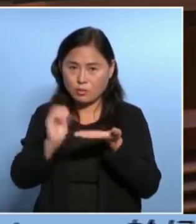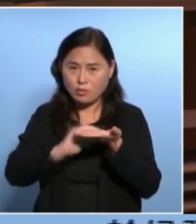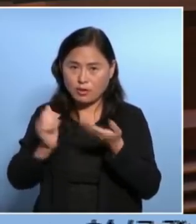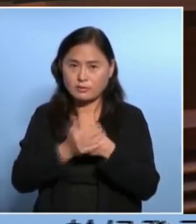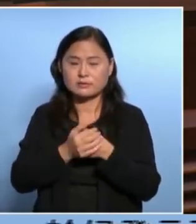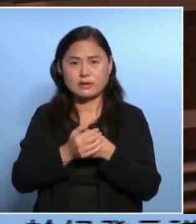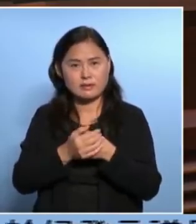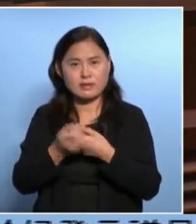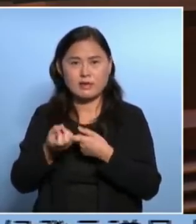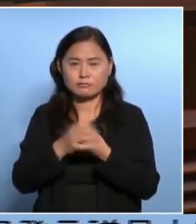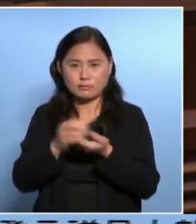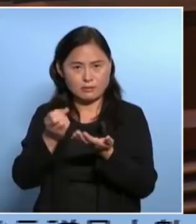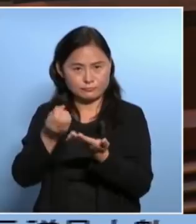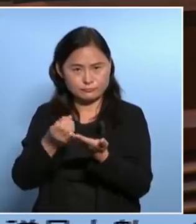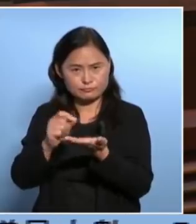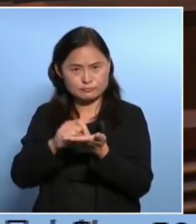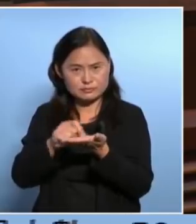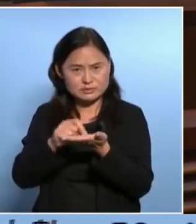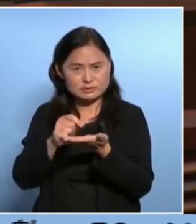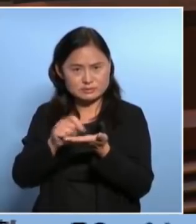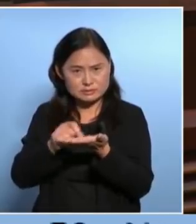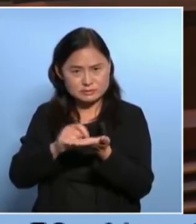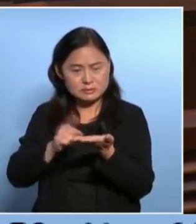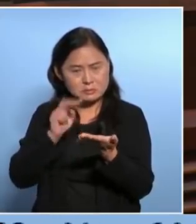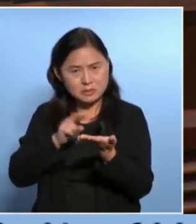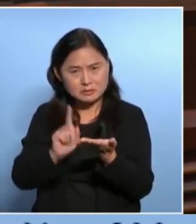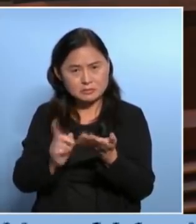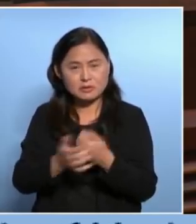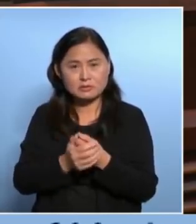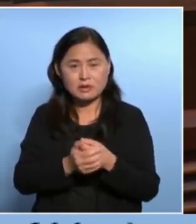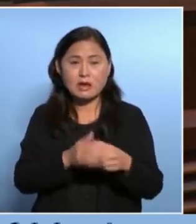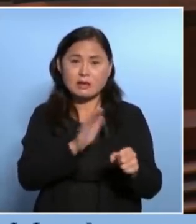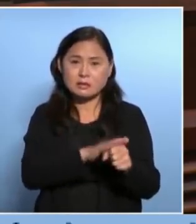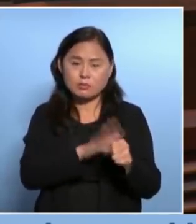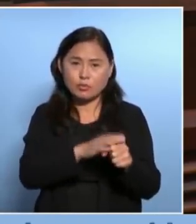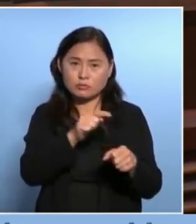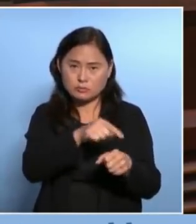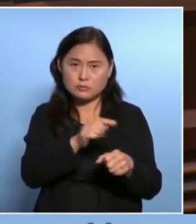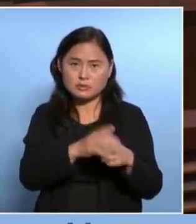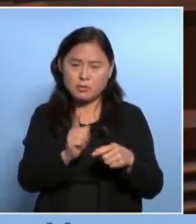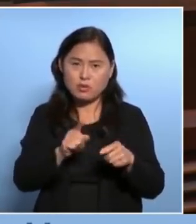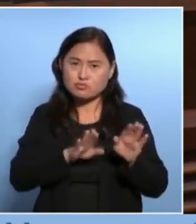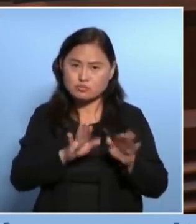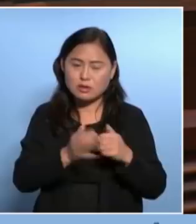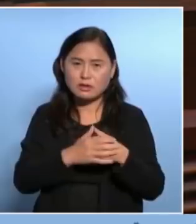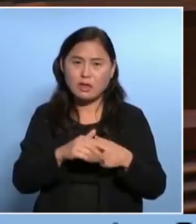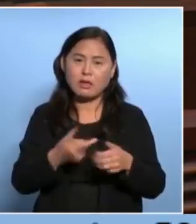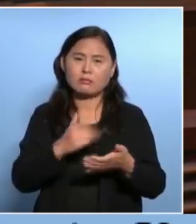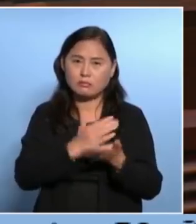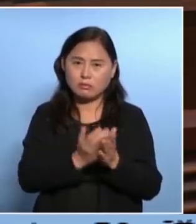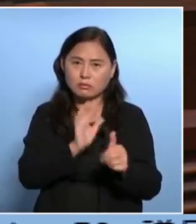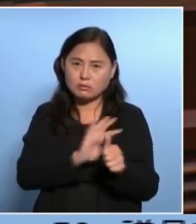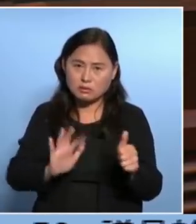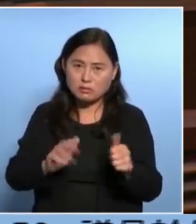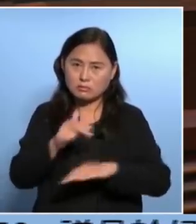嘅一啲睇法。日方點樣處理整件事，亦都係影響我哋整個計劃嘅。所以每一刻咧，